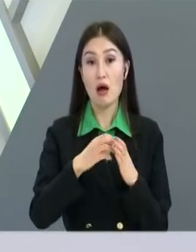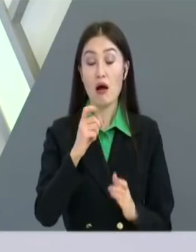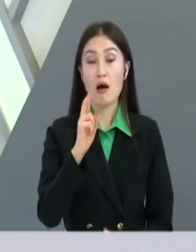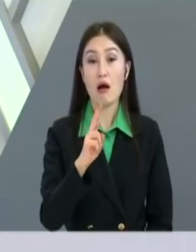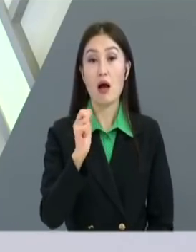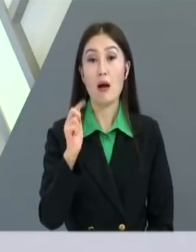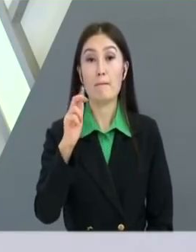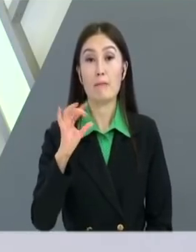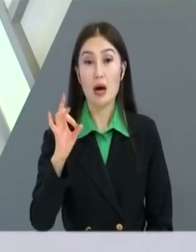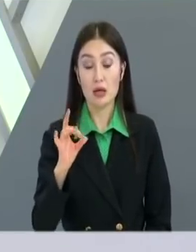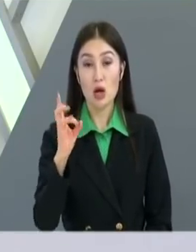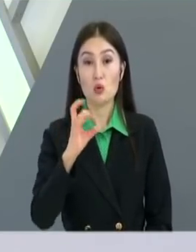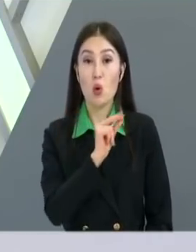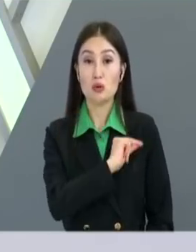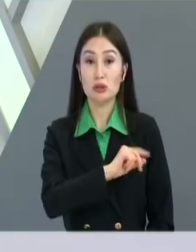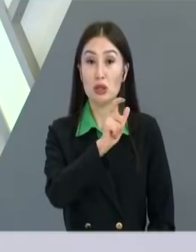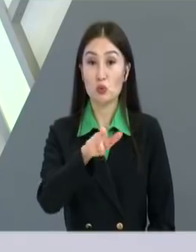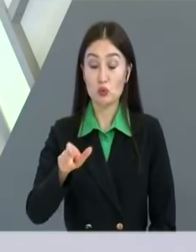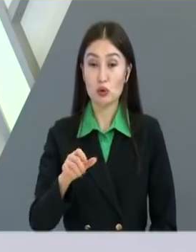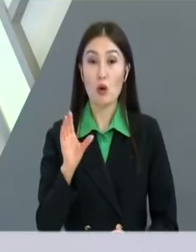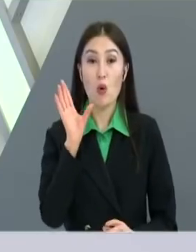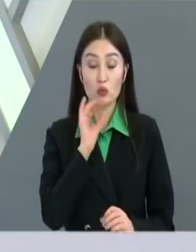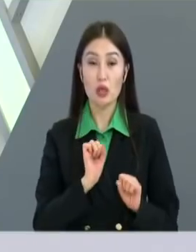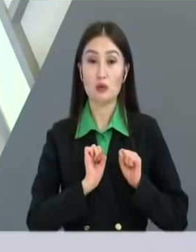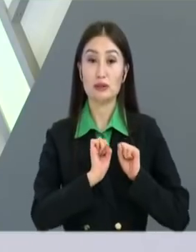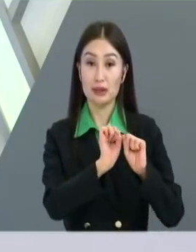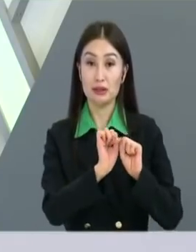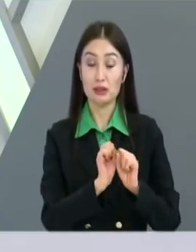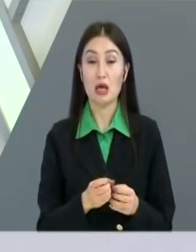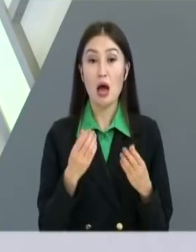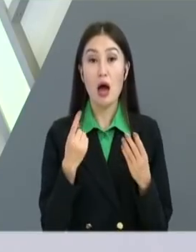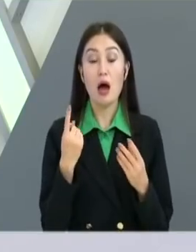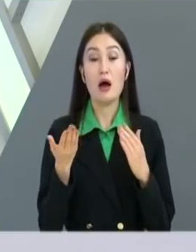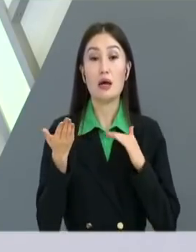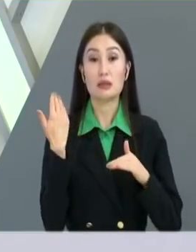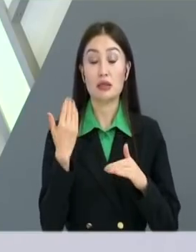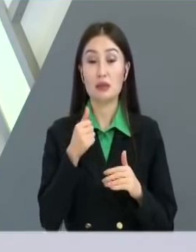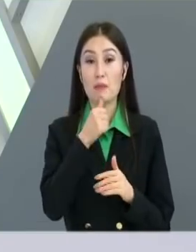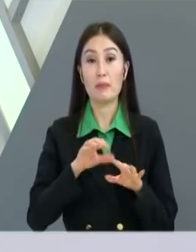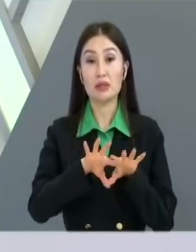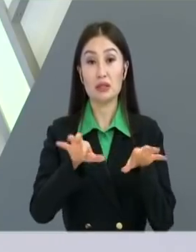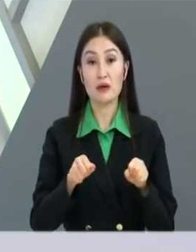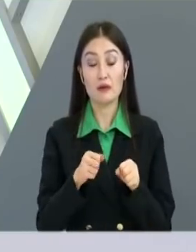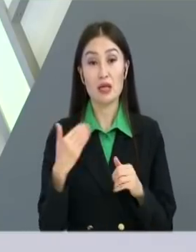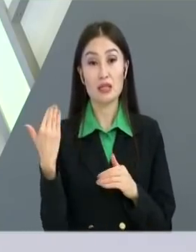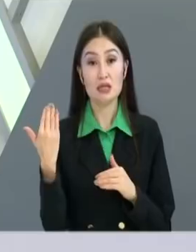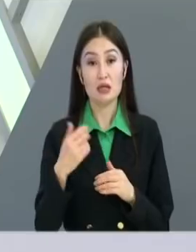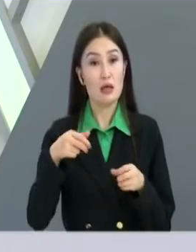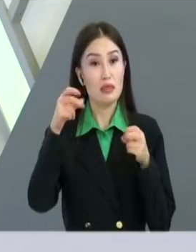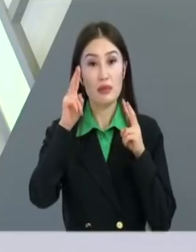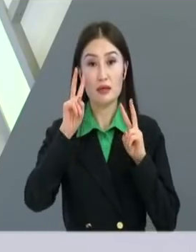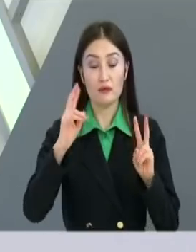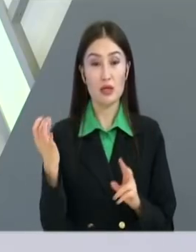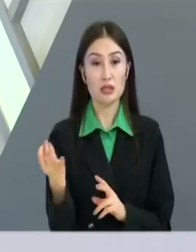«Кабар». Однако сотрудникам удалось дать отпор. А днем ранее, напомним, попытки захвата со стороны